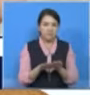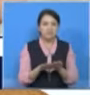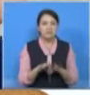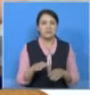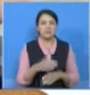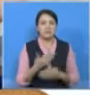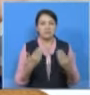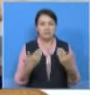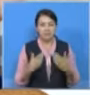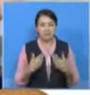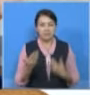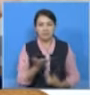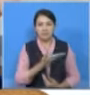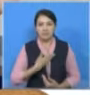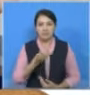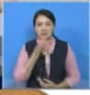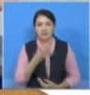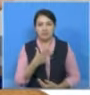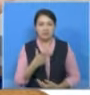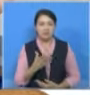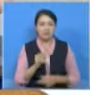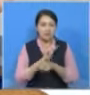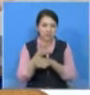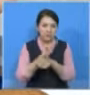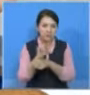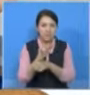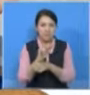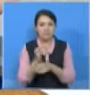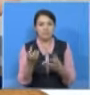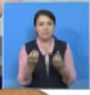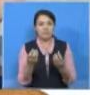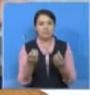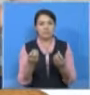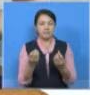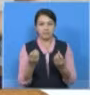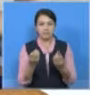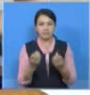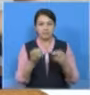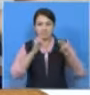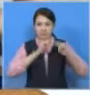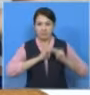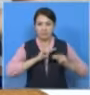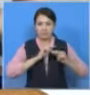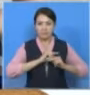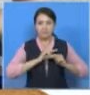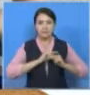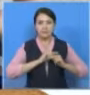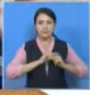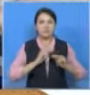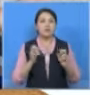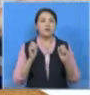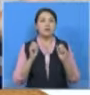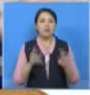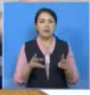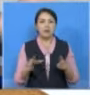Так, бізде жақсы не істейді, үйретеді, деше, сосын жұмысты қалай не